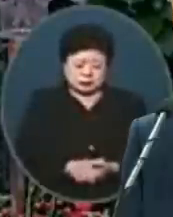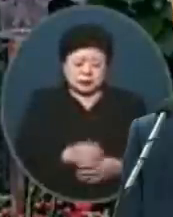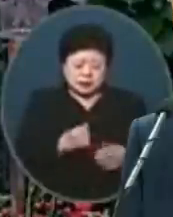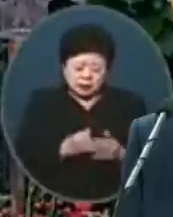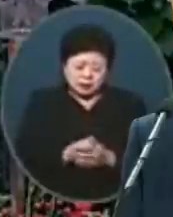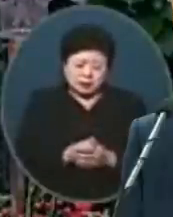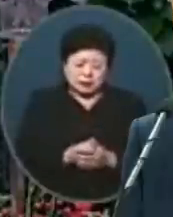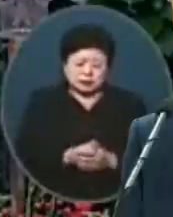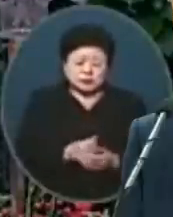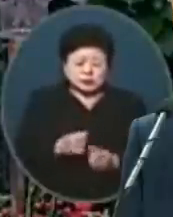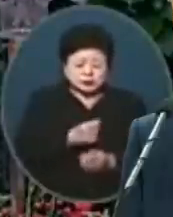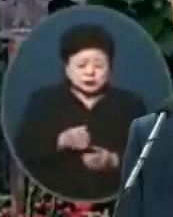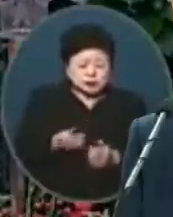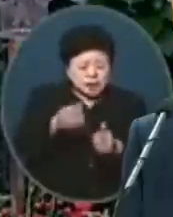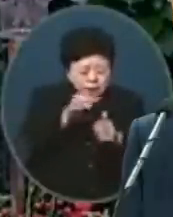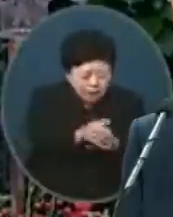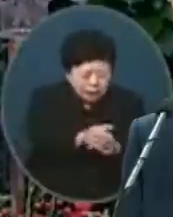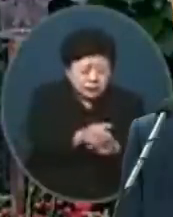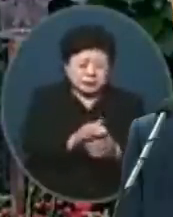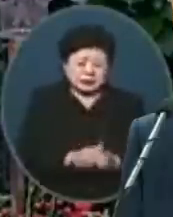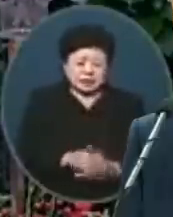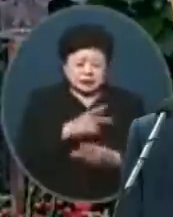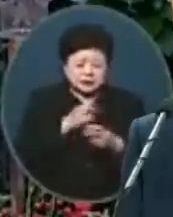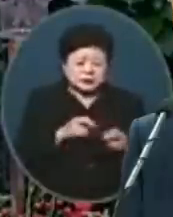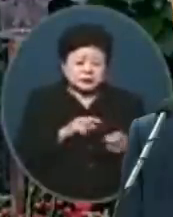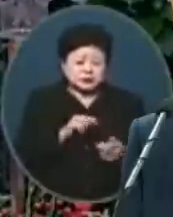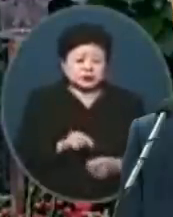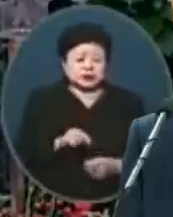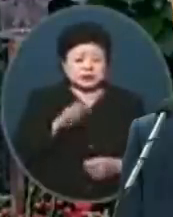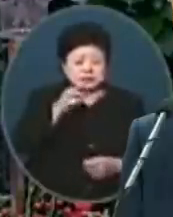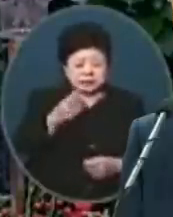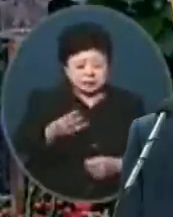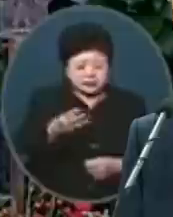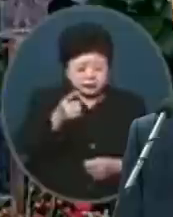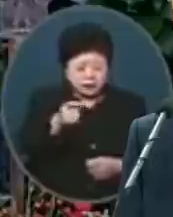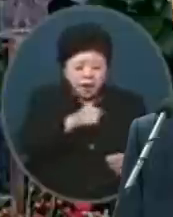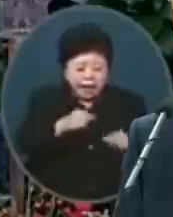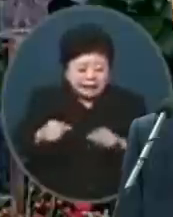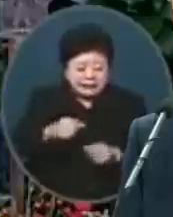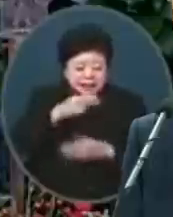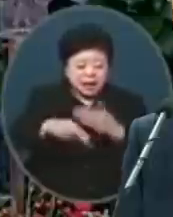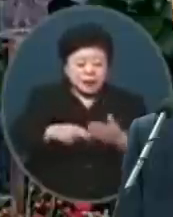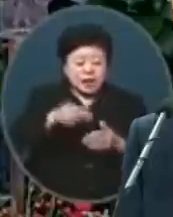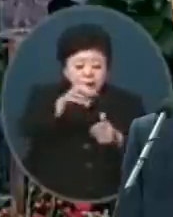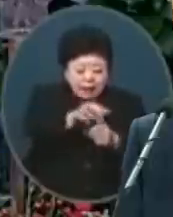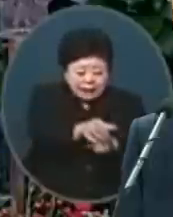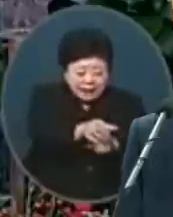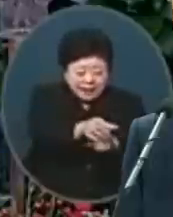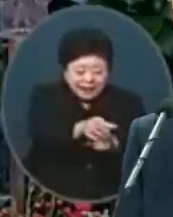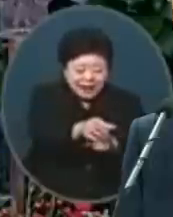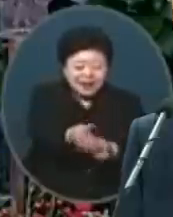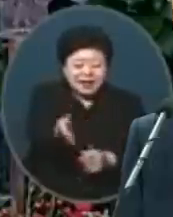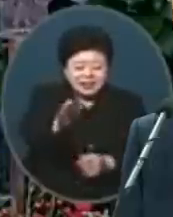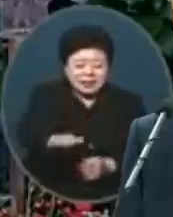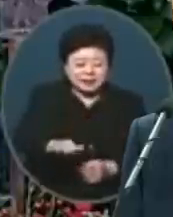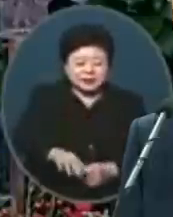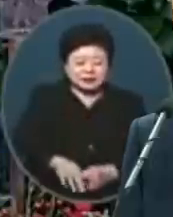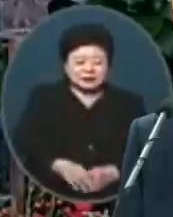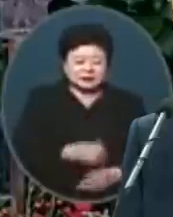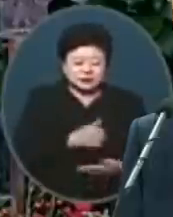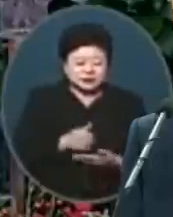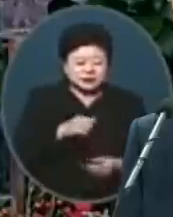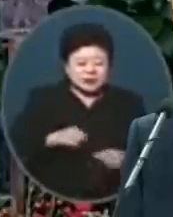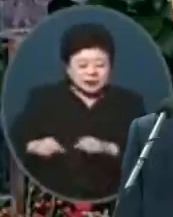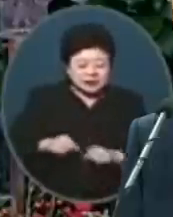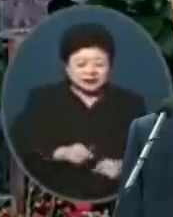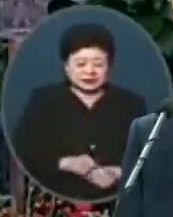그러므로 우리는 모든 짐을 주님께 맡겨야 합니다. 잠언서 16절 3절에 너희 행사를 야훼께 맡겨라. 그리하면 내가